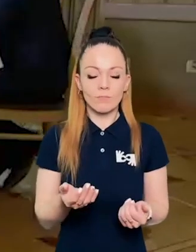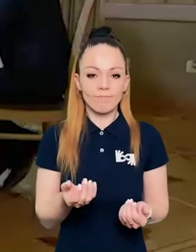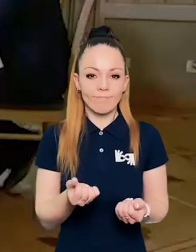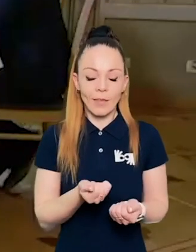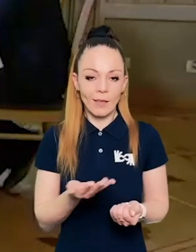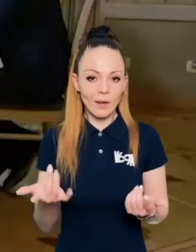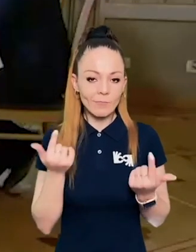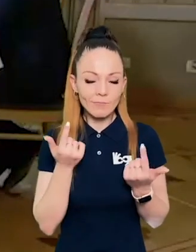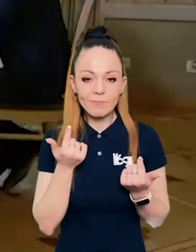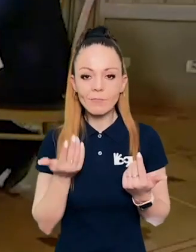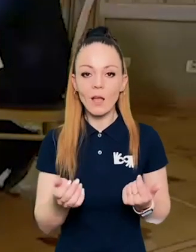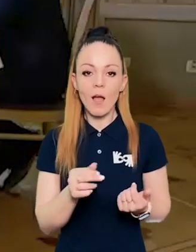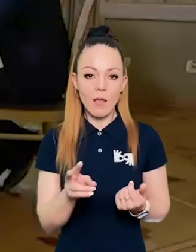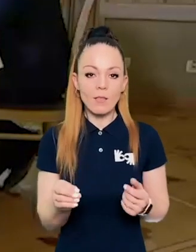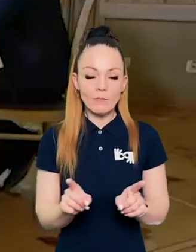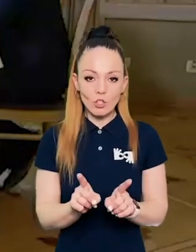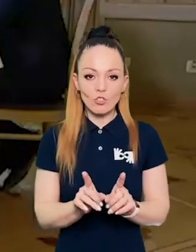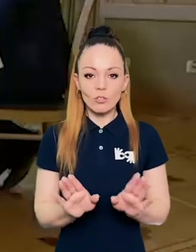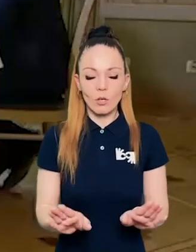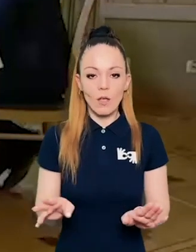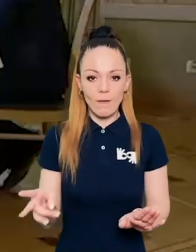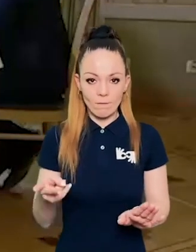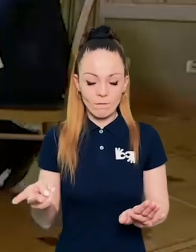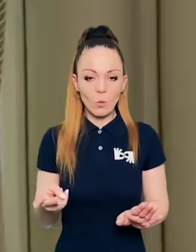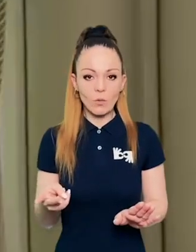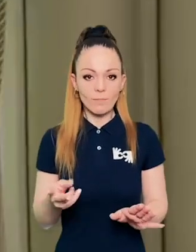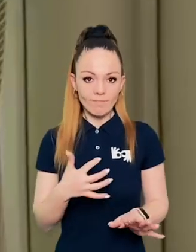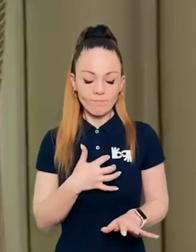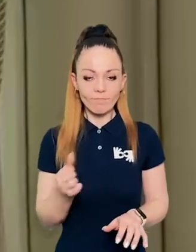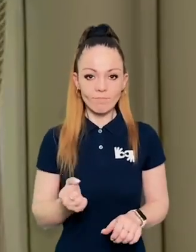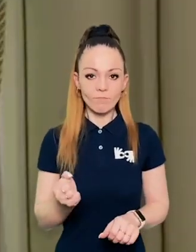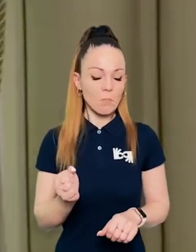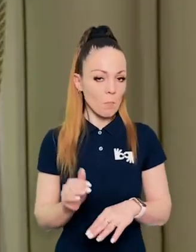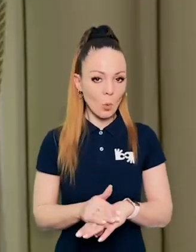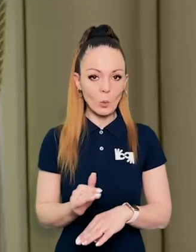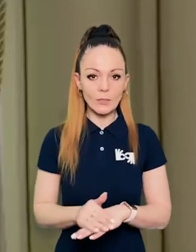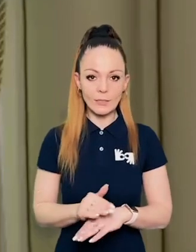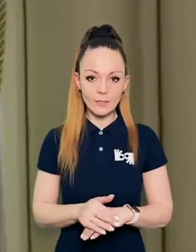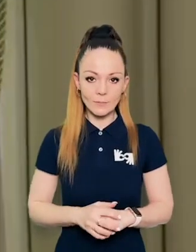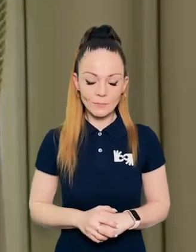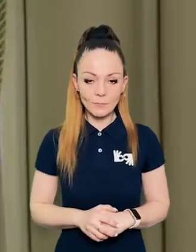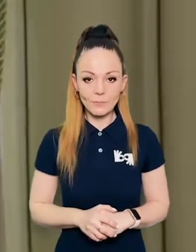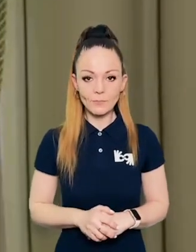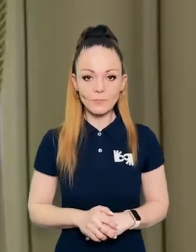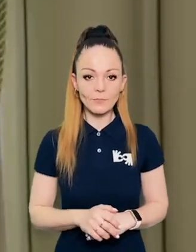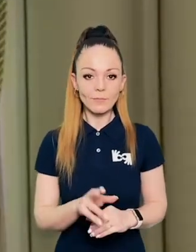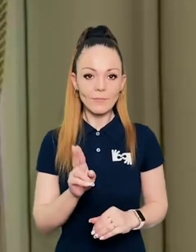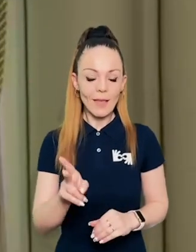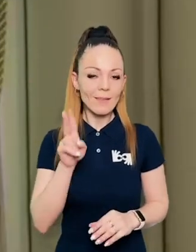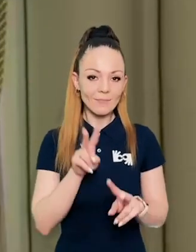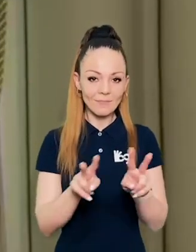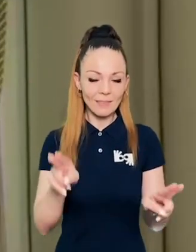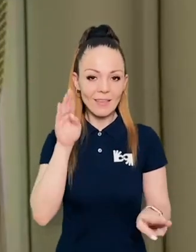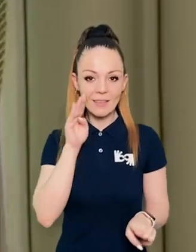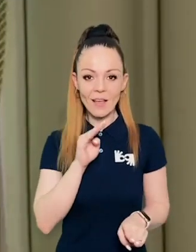такі і сльози кілька разів. Але все ж таки вони тримаються